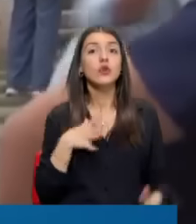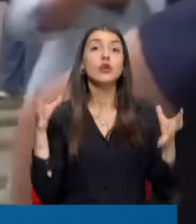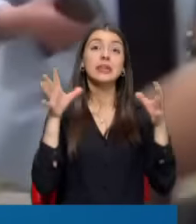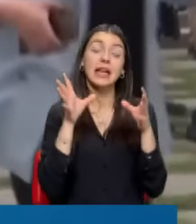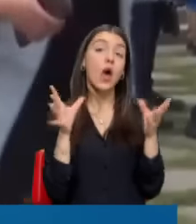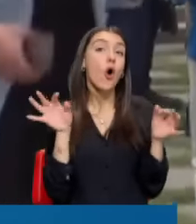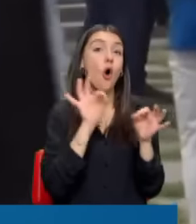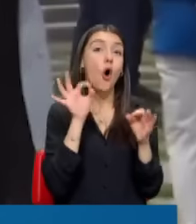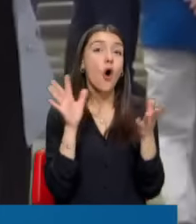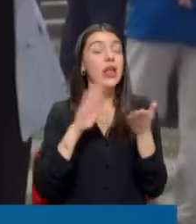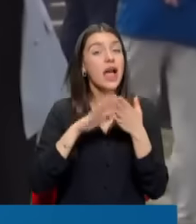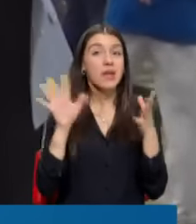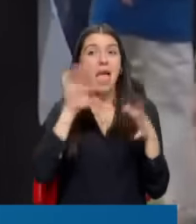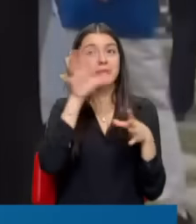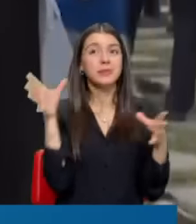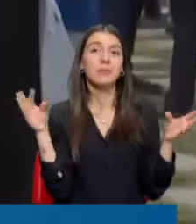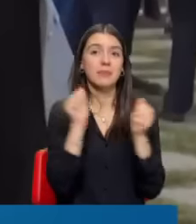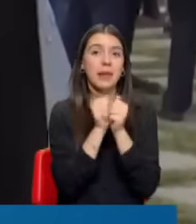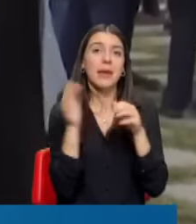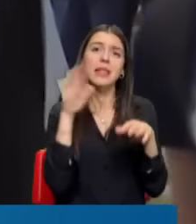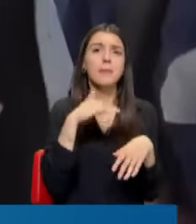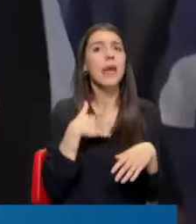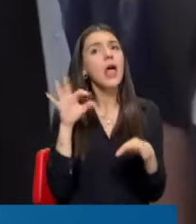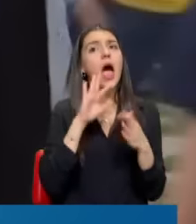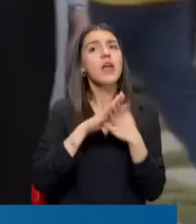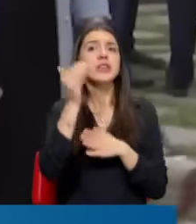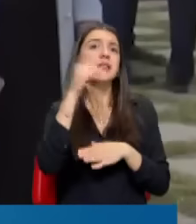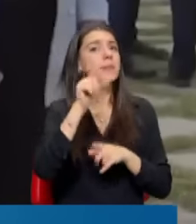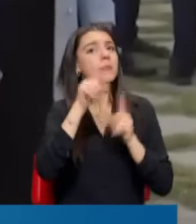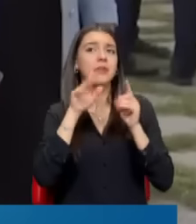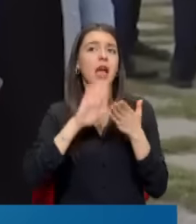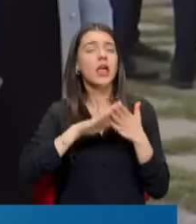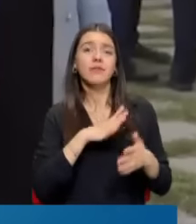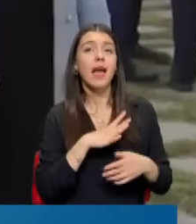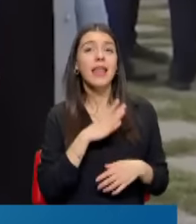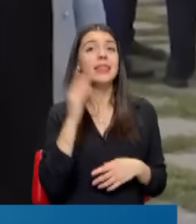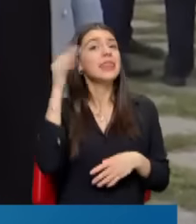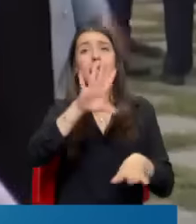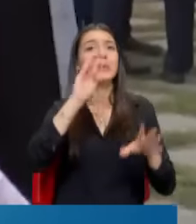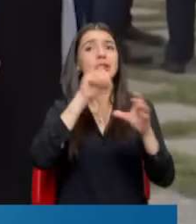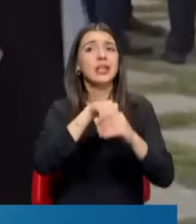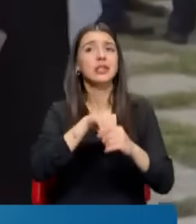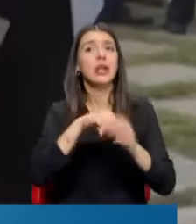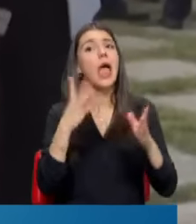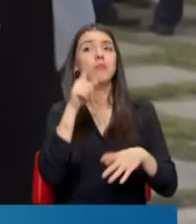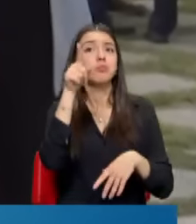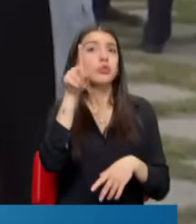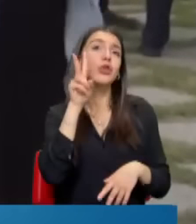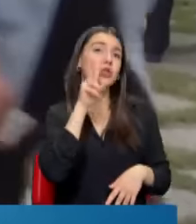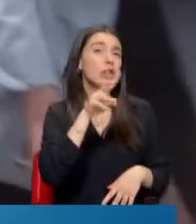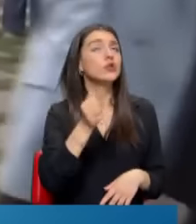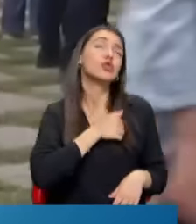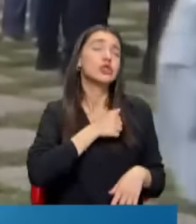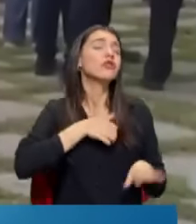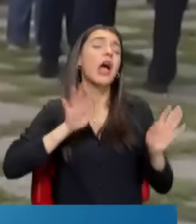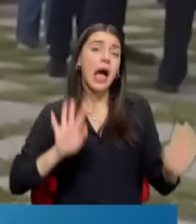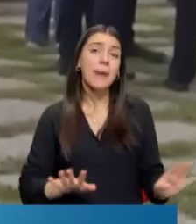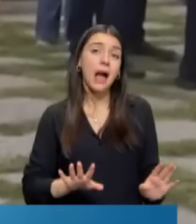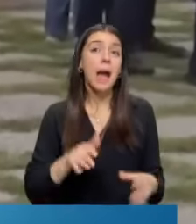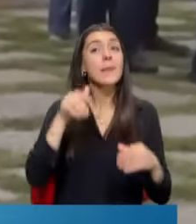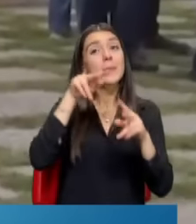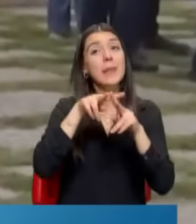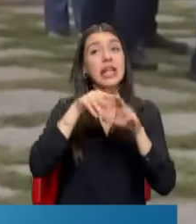Sınıfça gelmeyen arkadaşlarım da var okula. İşte gelmedikleri için herhalde bunu görünce üzülürler. Ama meclis